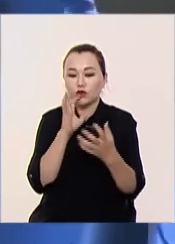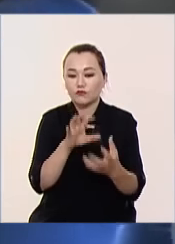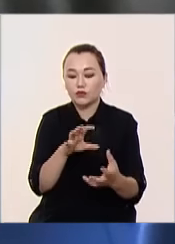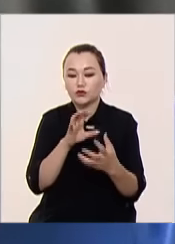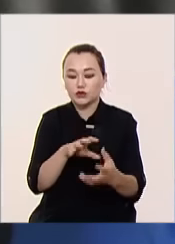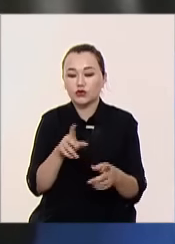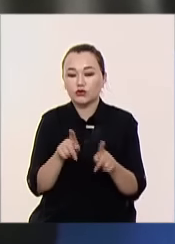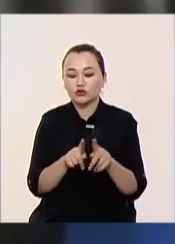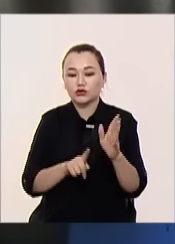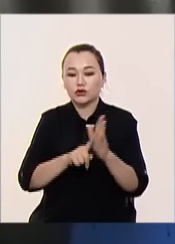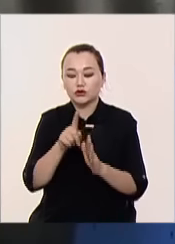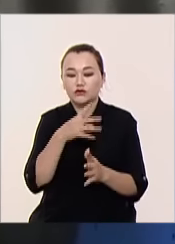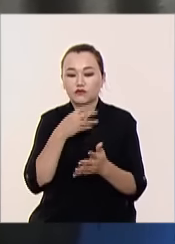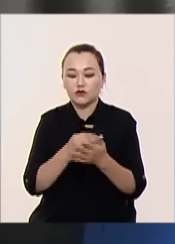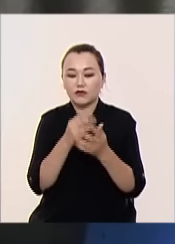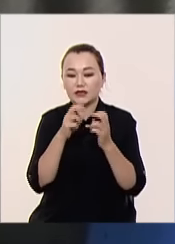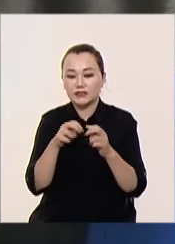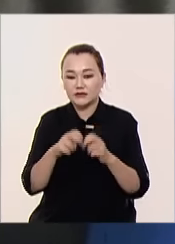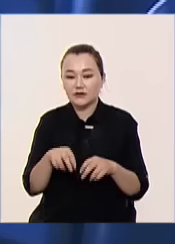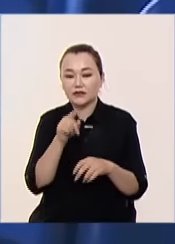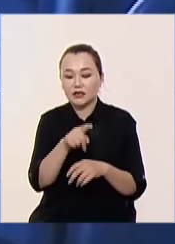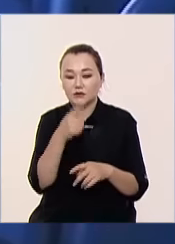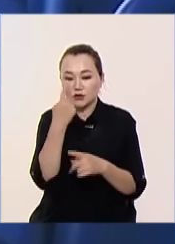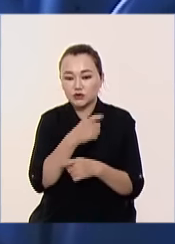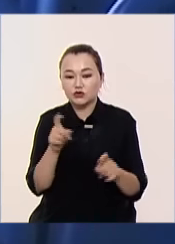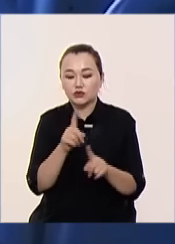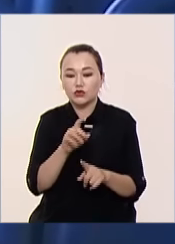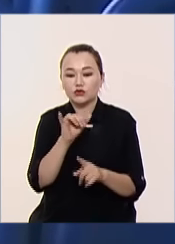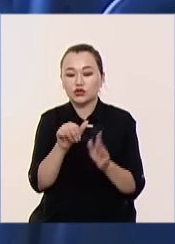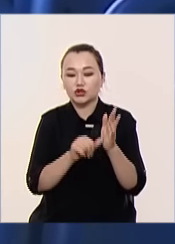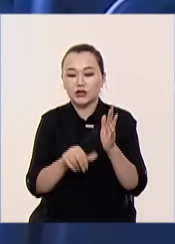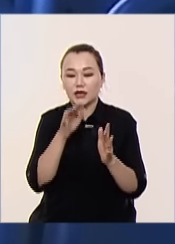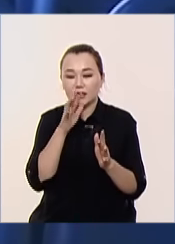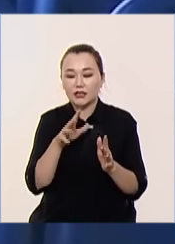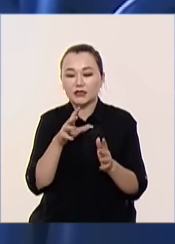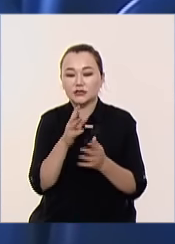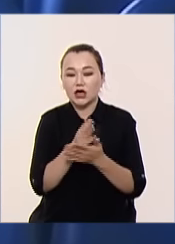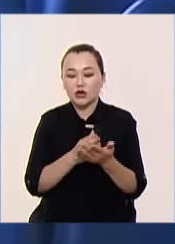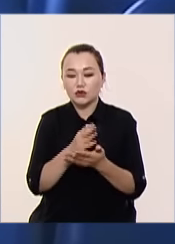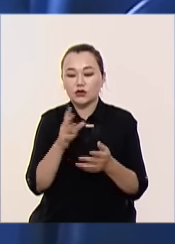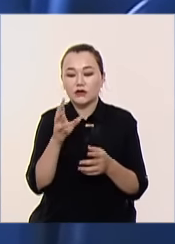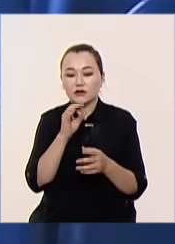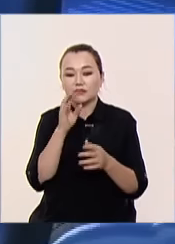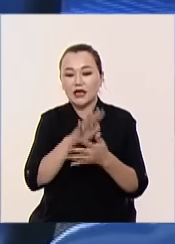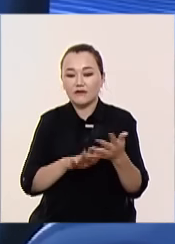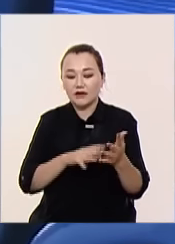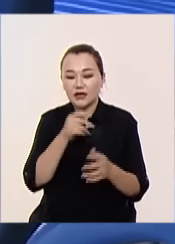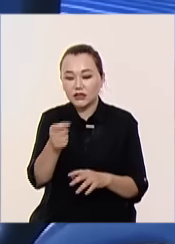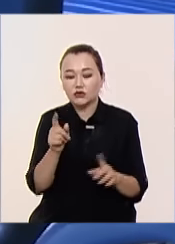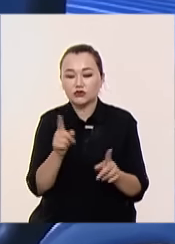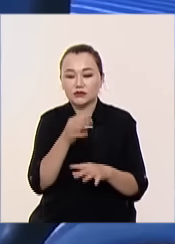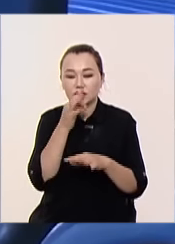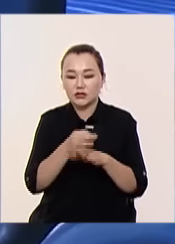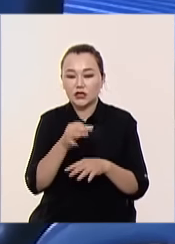маршрут, тоже начали собственное расследование. Там сообщили, что 60-летняя сотрудница написала встречное заявление и утверждает,